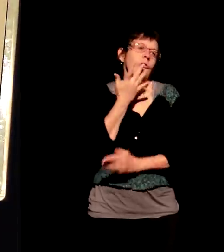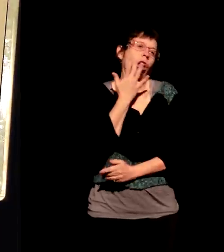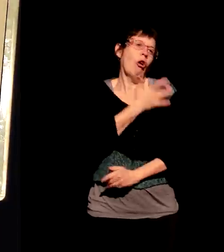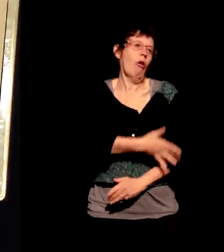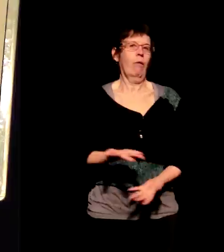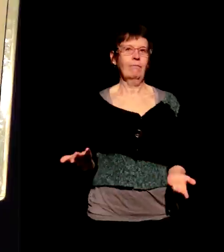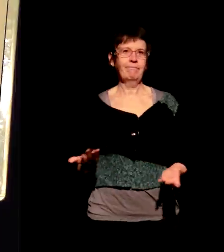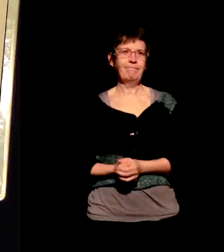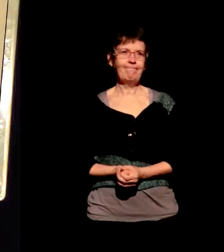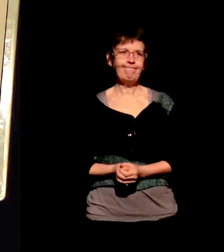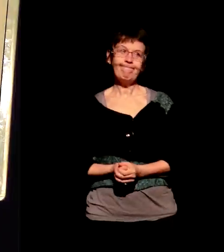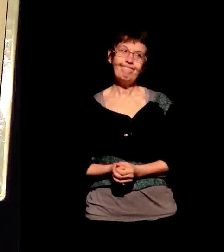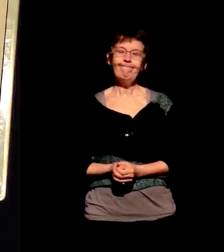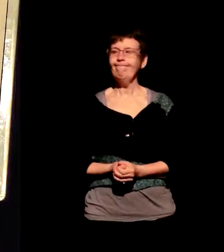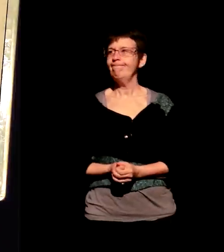» Bon.